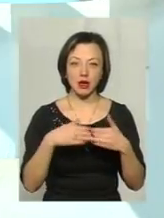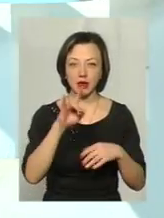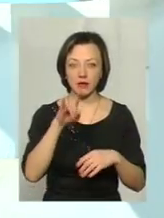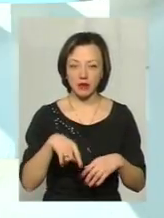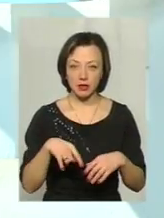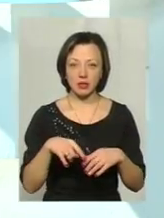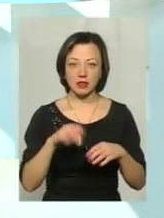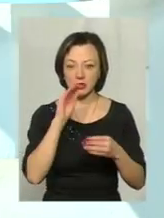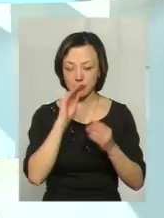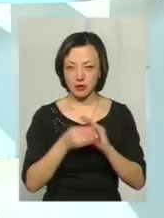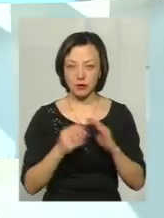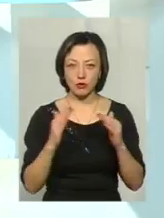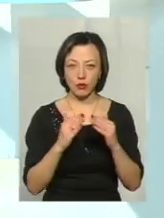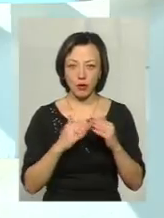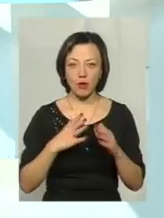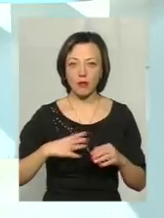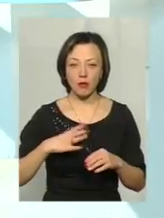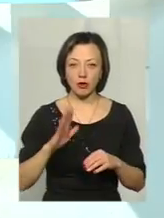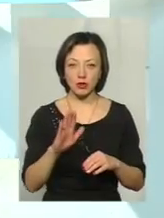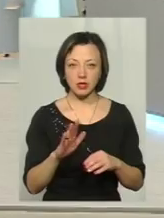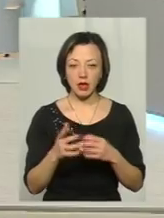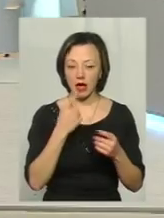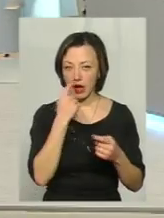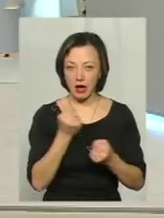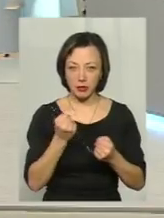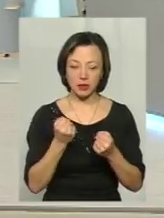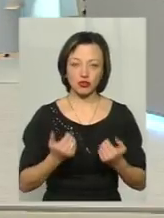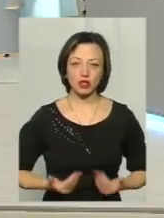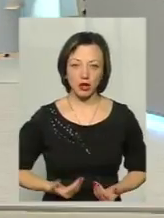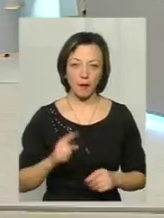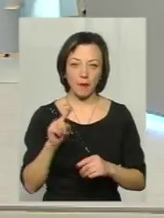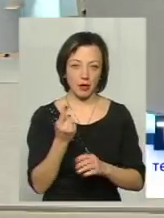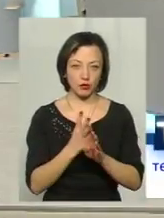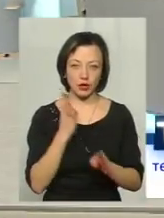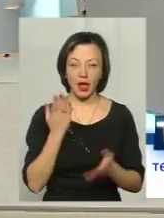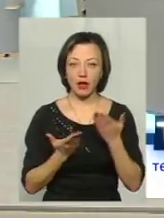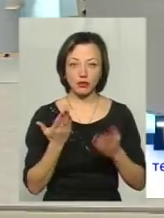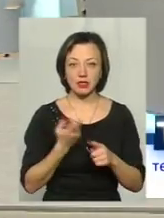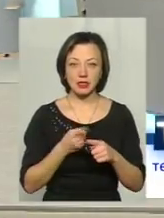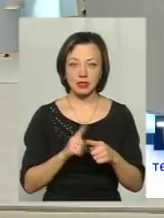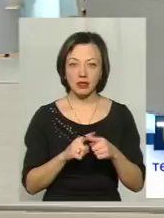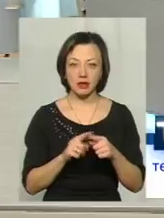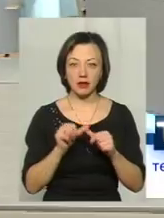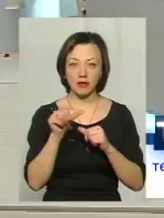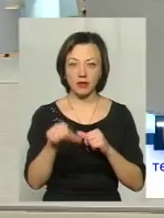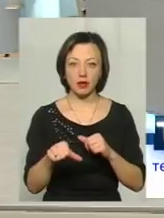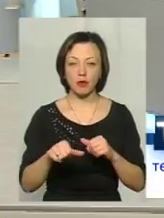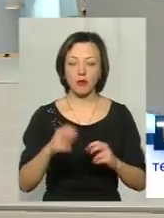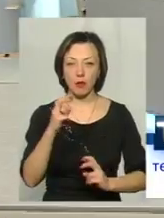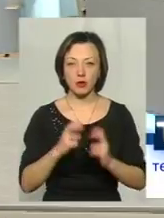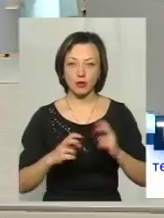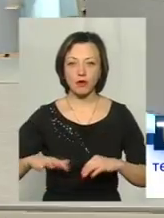в спорудах і, ну, можливо, переждати. Герметичність житла. Якщо це не вийде за межі промислового